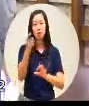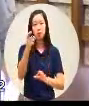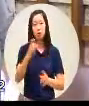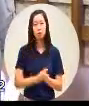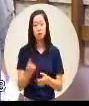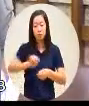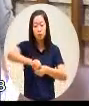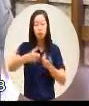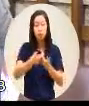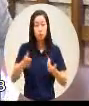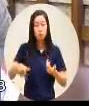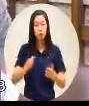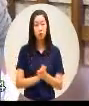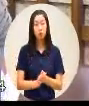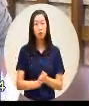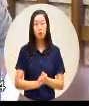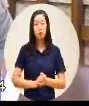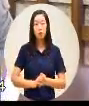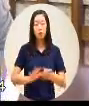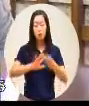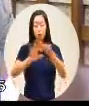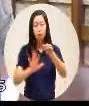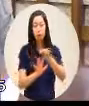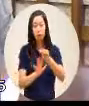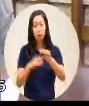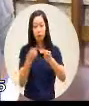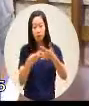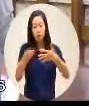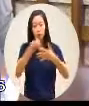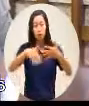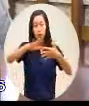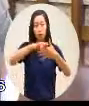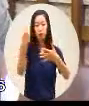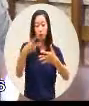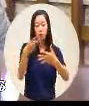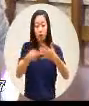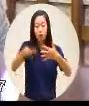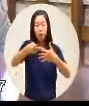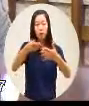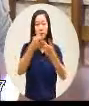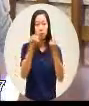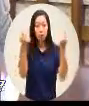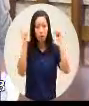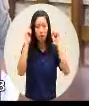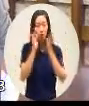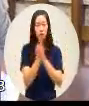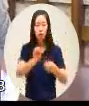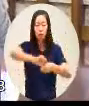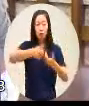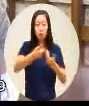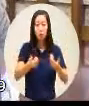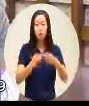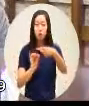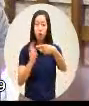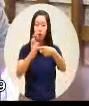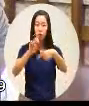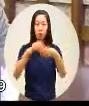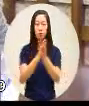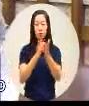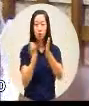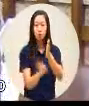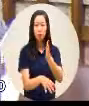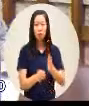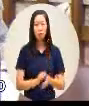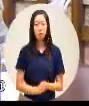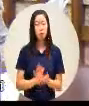是从国中升到高中，高中升到大学都有加 25%， 那你现在都把它删除掉